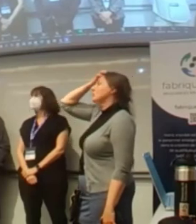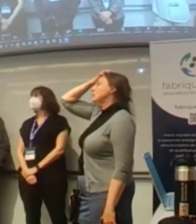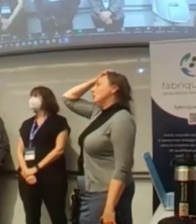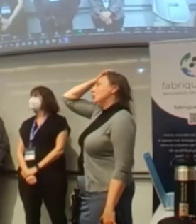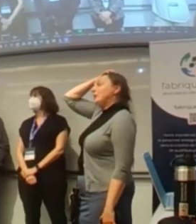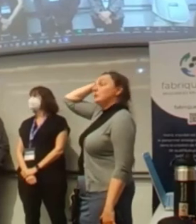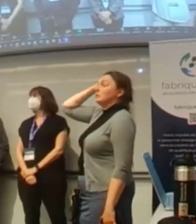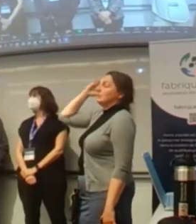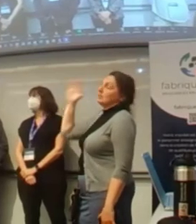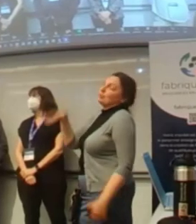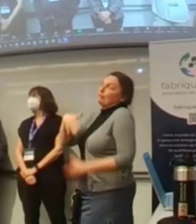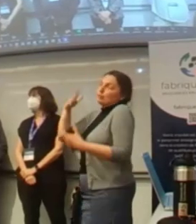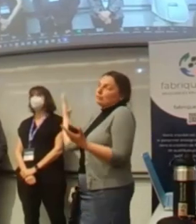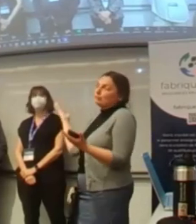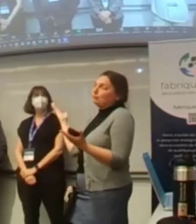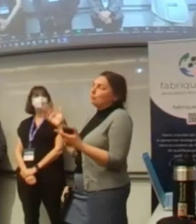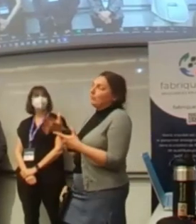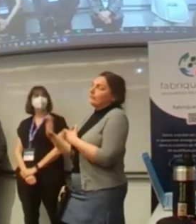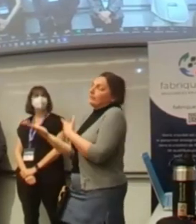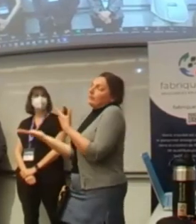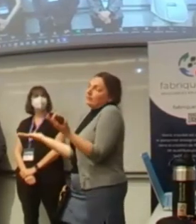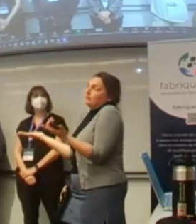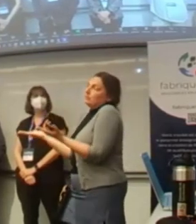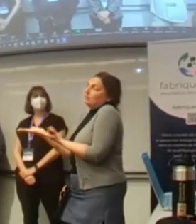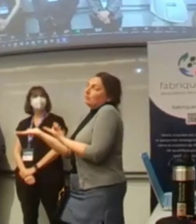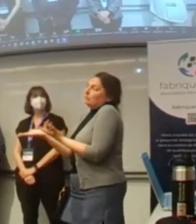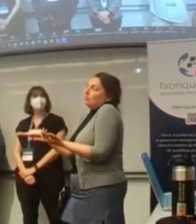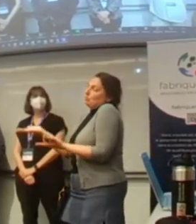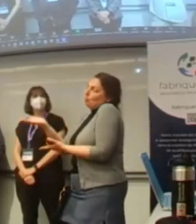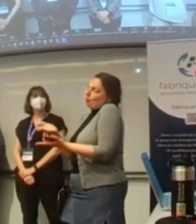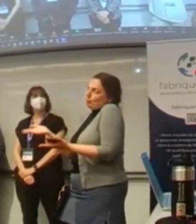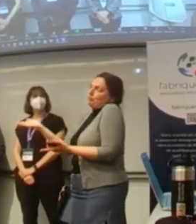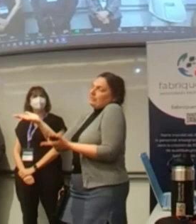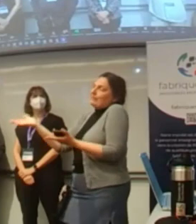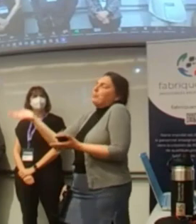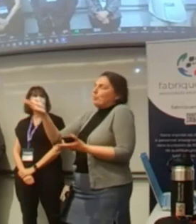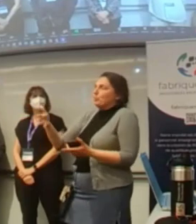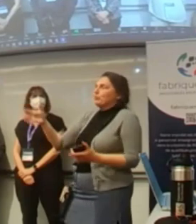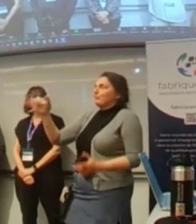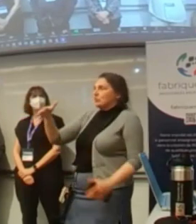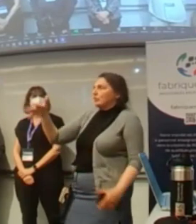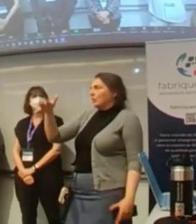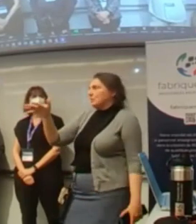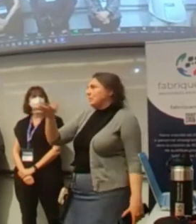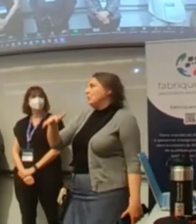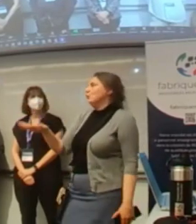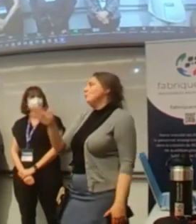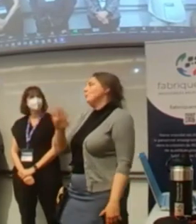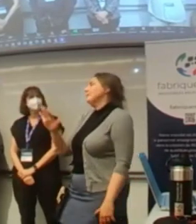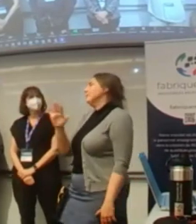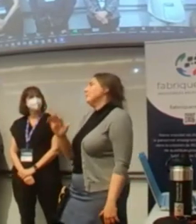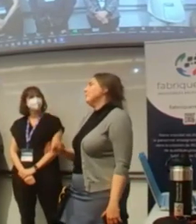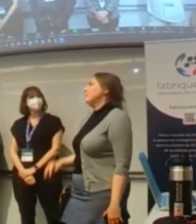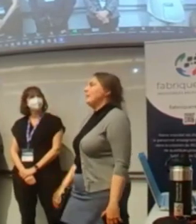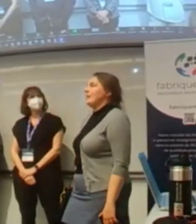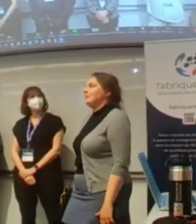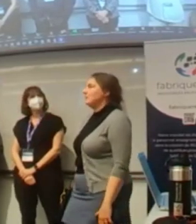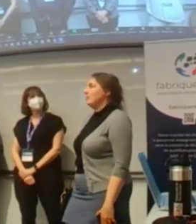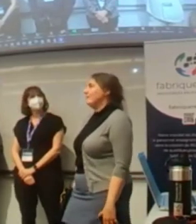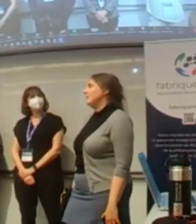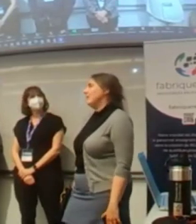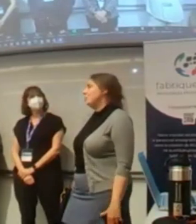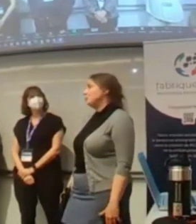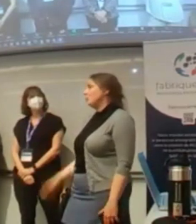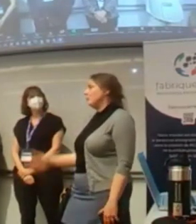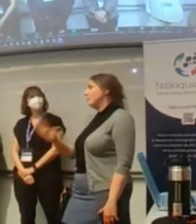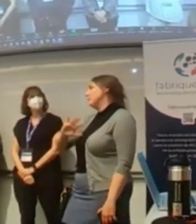moraux. Mais là, c'est ça. Le fait que c'est flou, ben, c'est ça. Ils nous avaient proposé une façon de réaliser les contenus, mais on n'était vraiment pas à l'aise